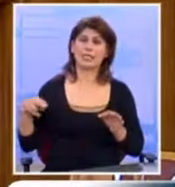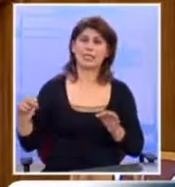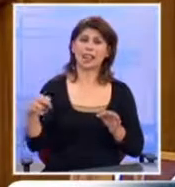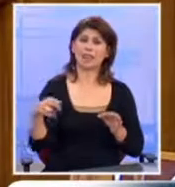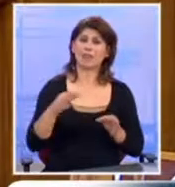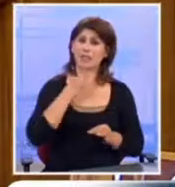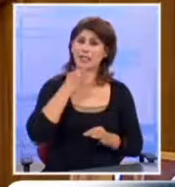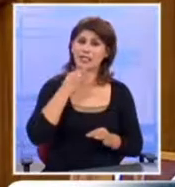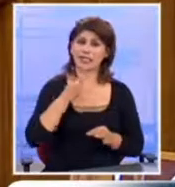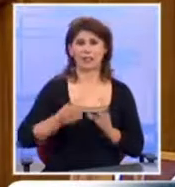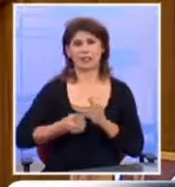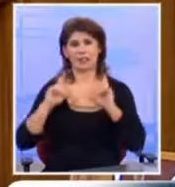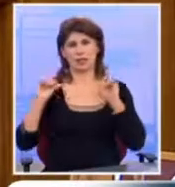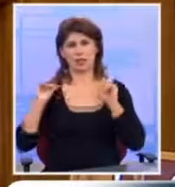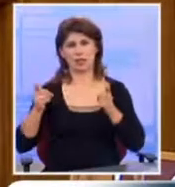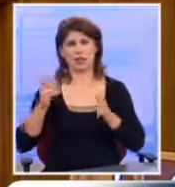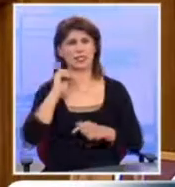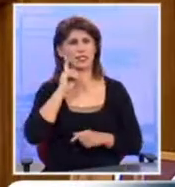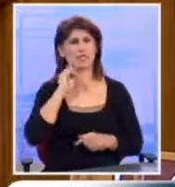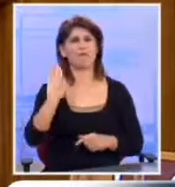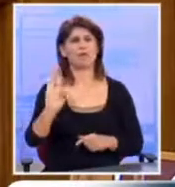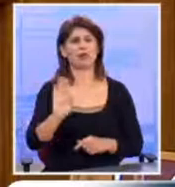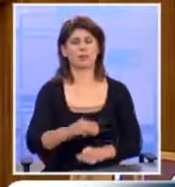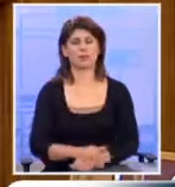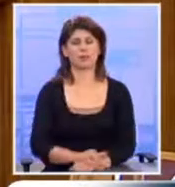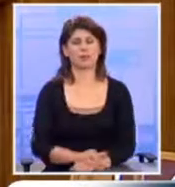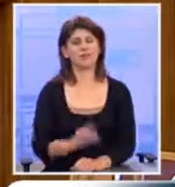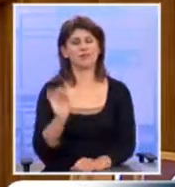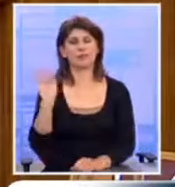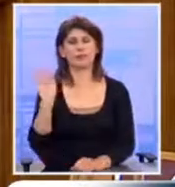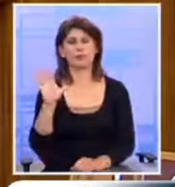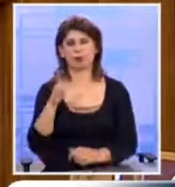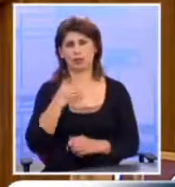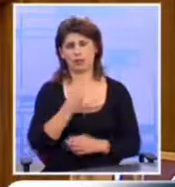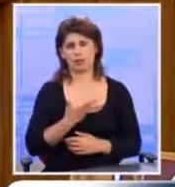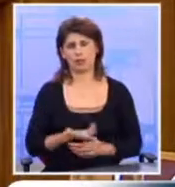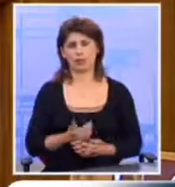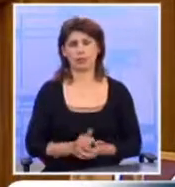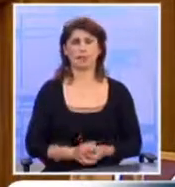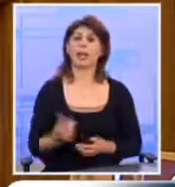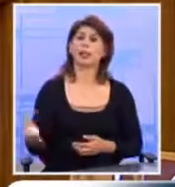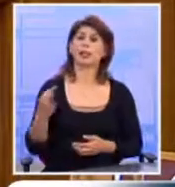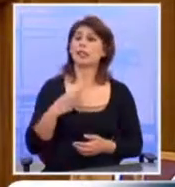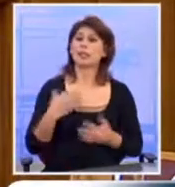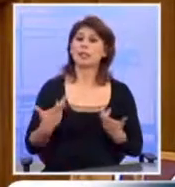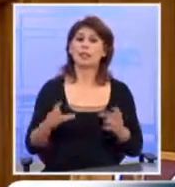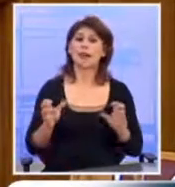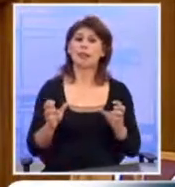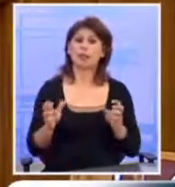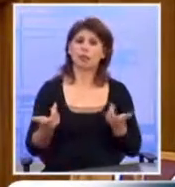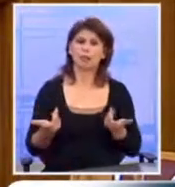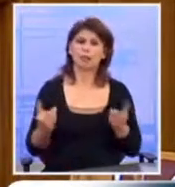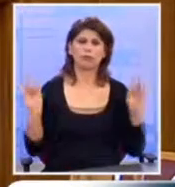και η συγγήτρια της αξιωματικής αντιπολίτευσης, η κυρία Βούλτεψη? Απολύτως τίποτε. Τι μας είπε για την ΕΡΤ?